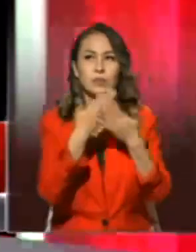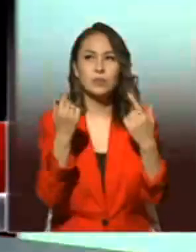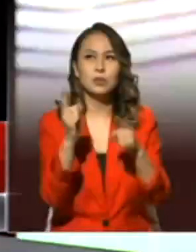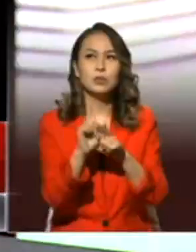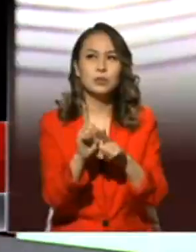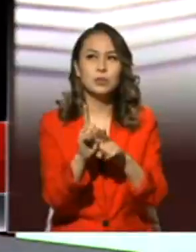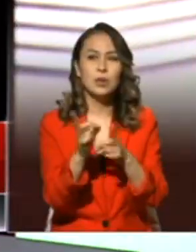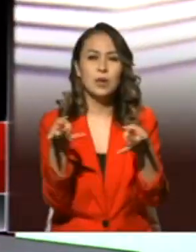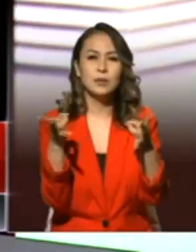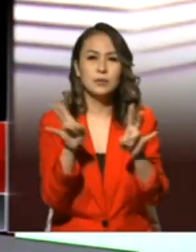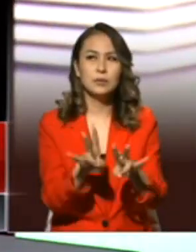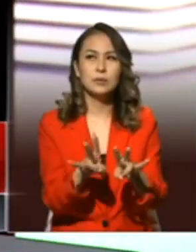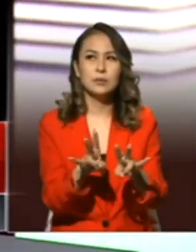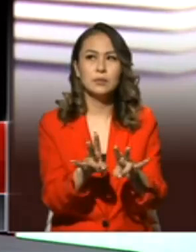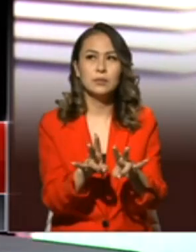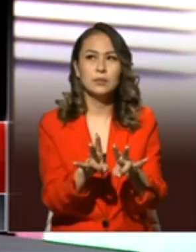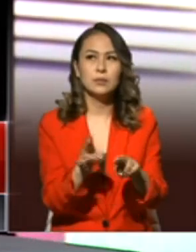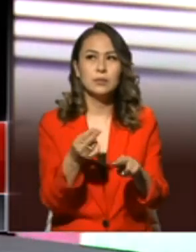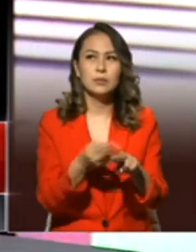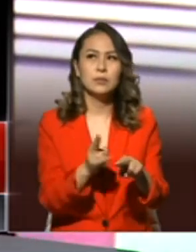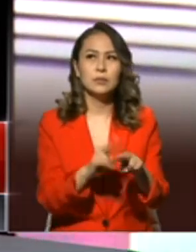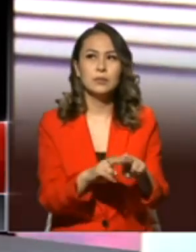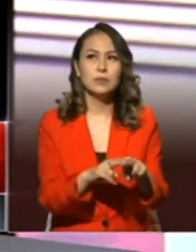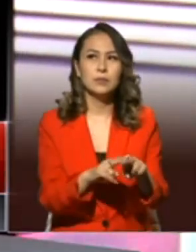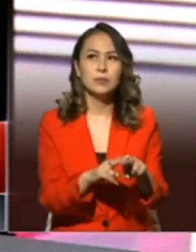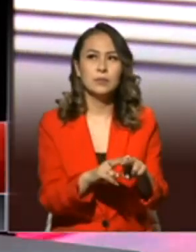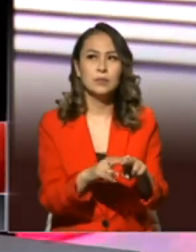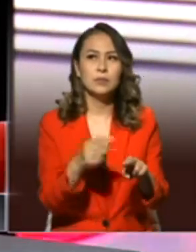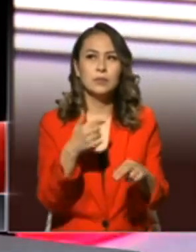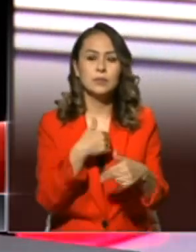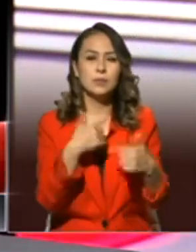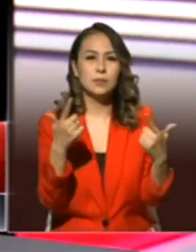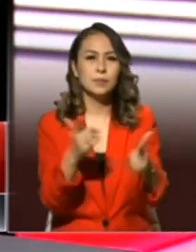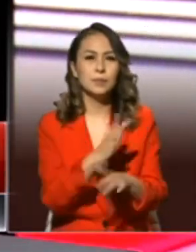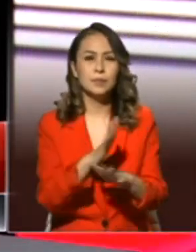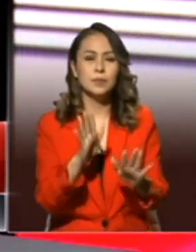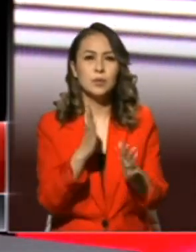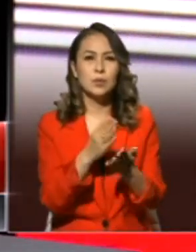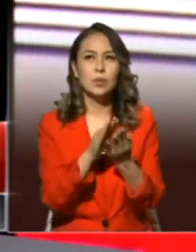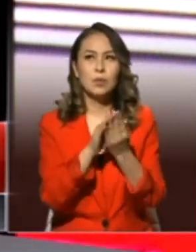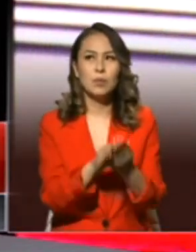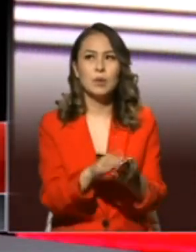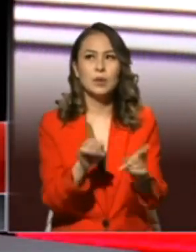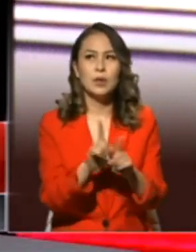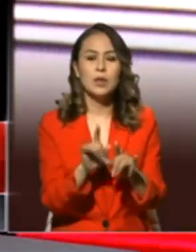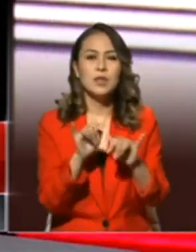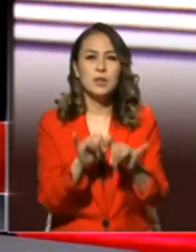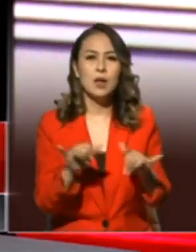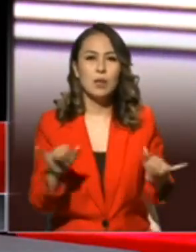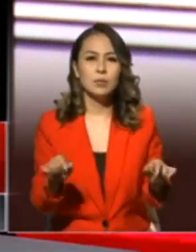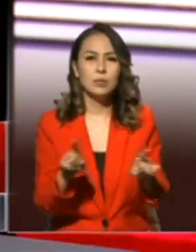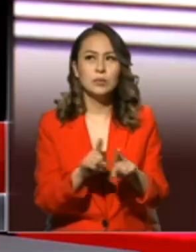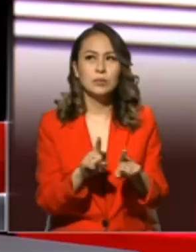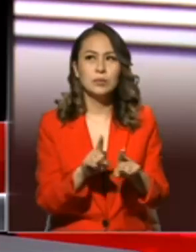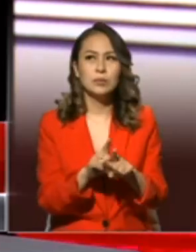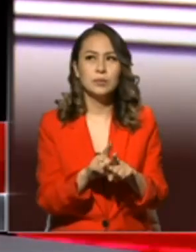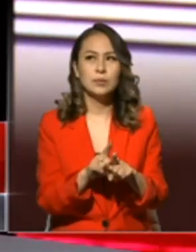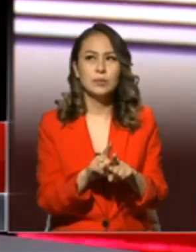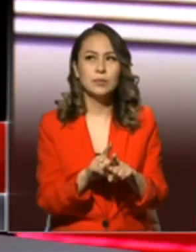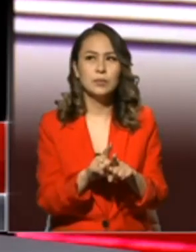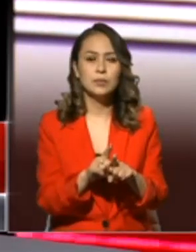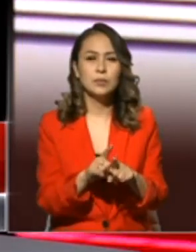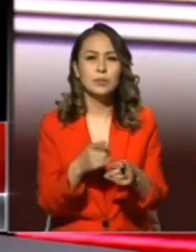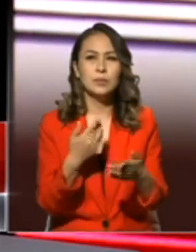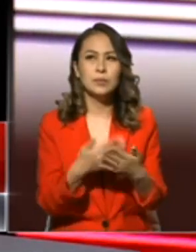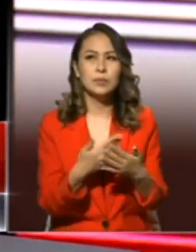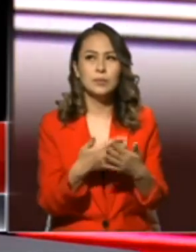ожиданияда қалып қояды. Сондықтан да мен оған келіспеймін. Тек қана мәйіттік донорлықты бізге дамыту керек, тек қана бұл салаға біз қарау керекпіз.